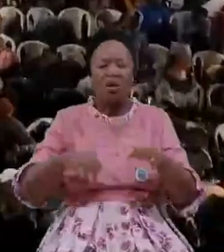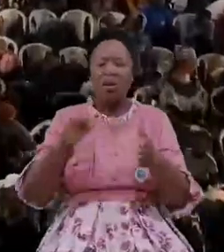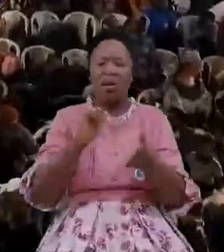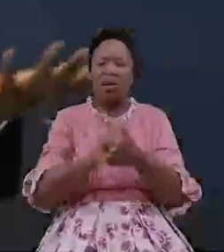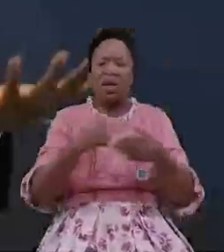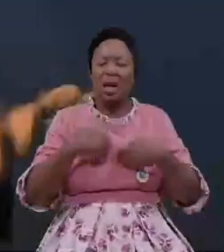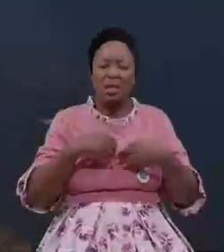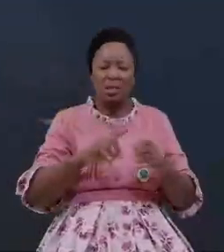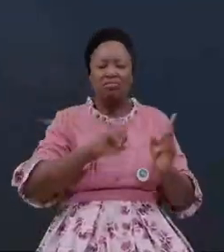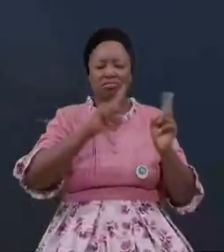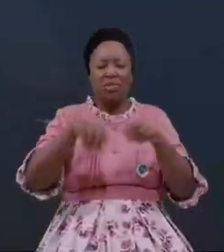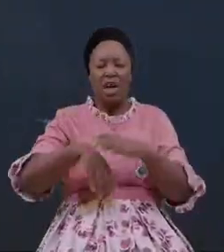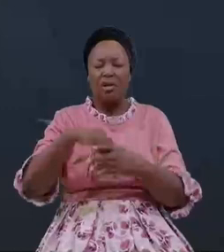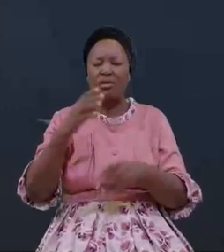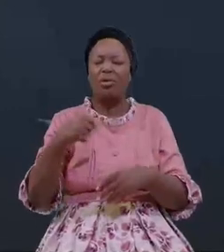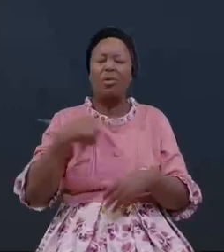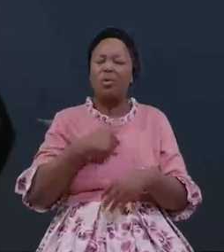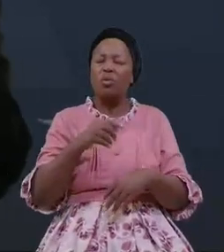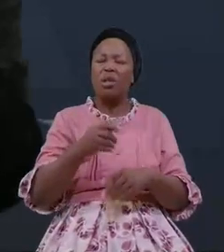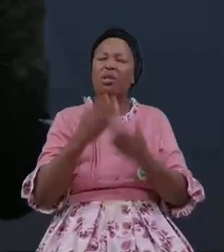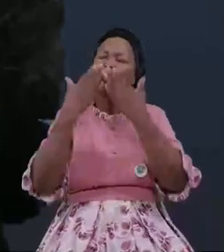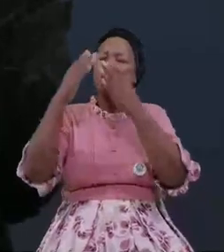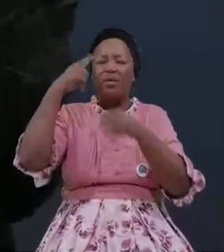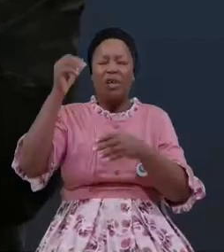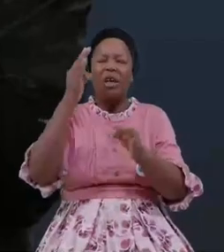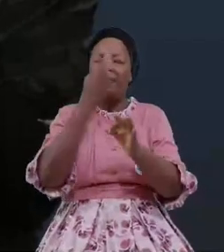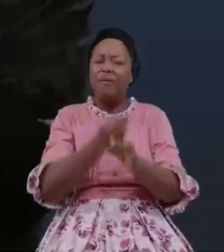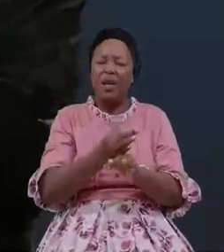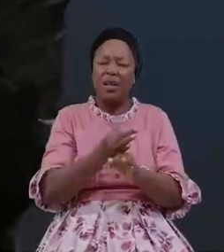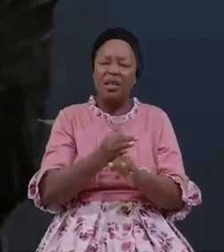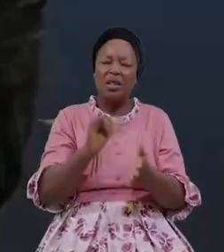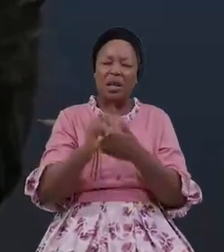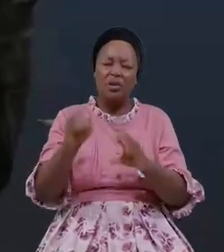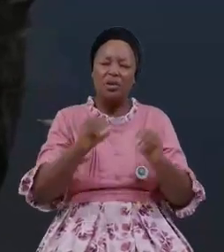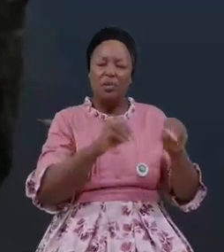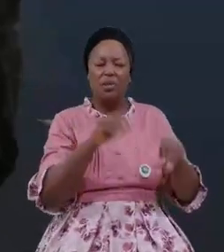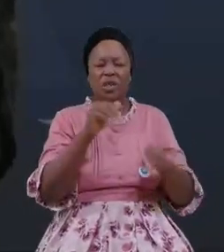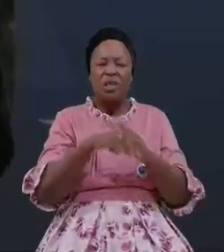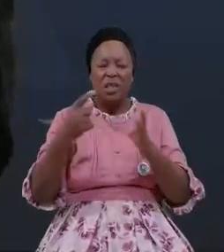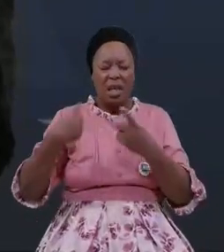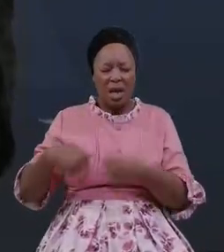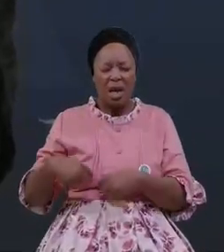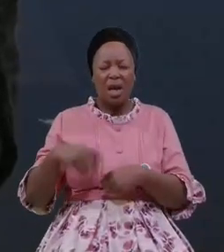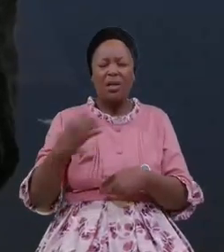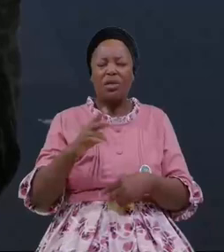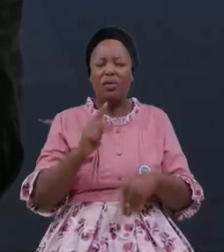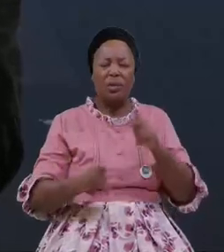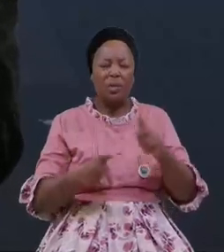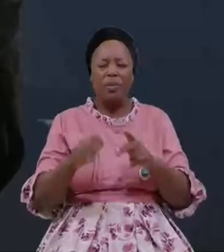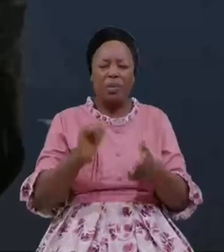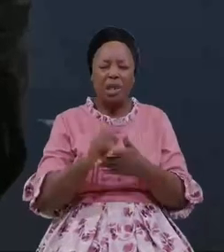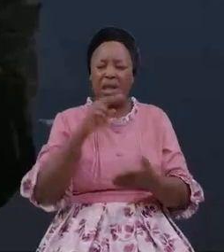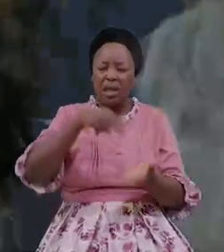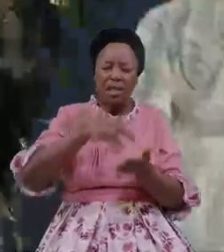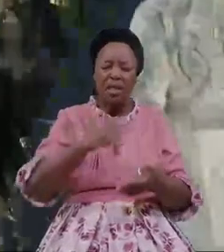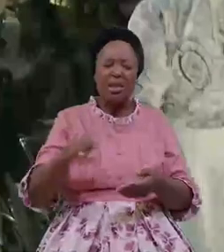qui est venu te remercions pour la foi que tu as mise dans le cœur des gens qui